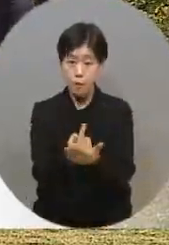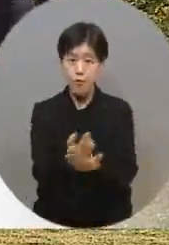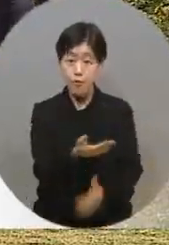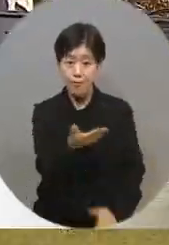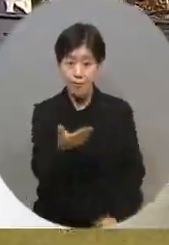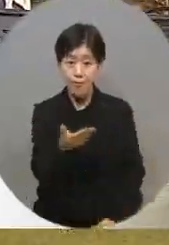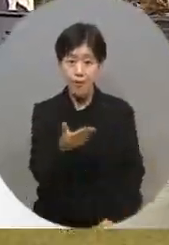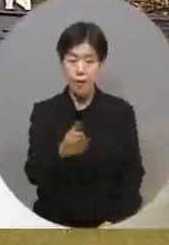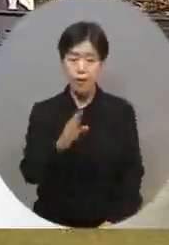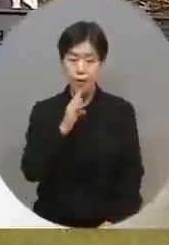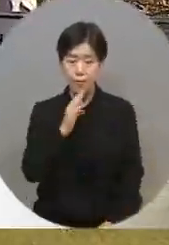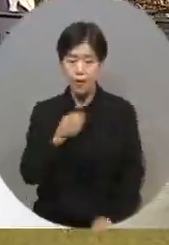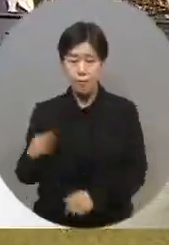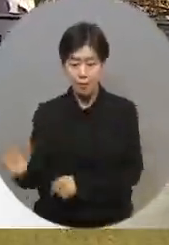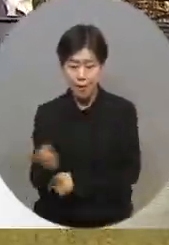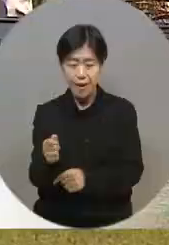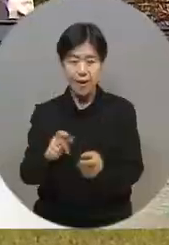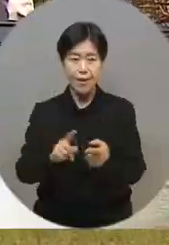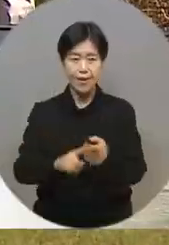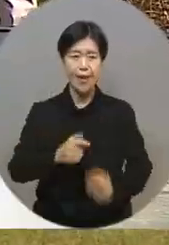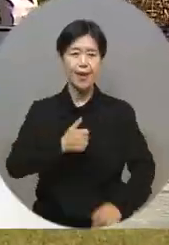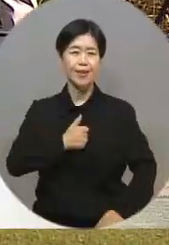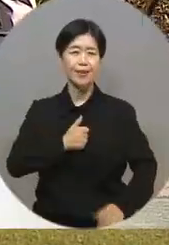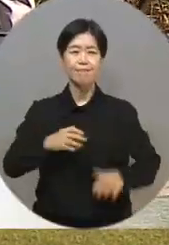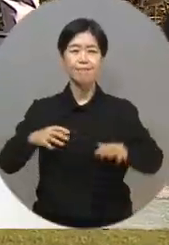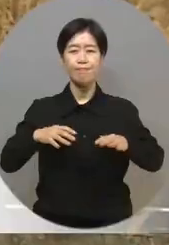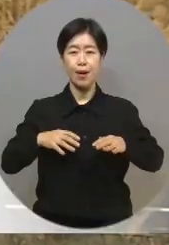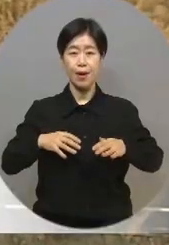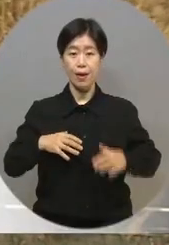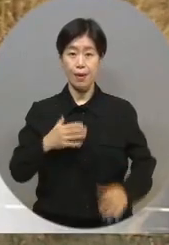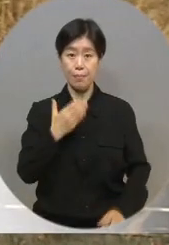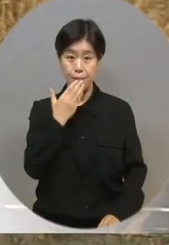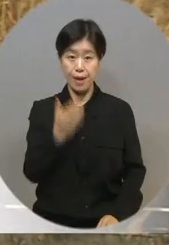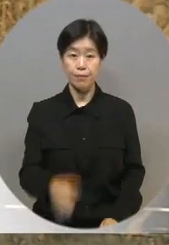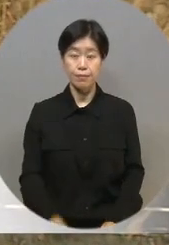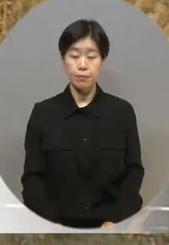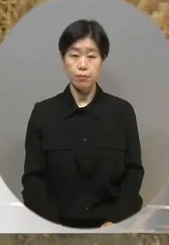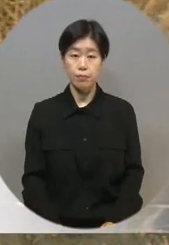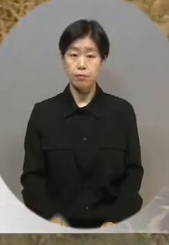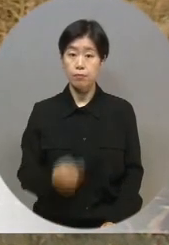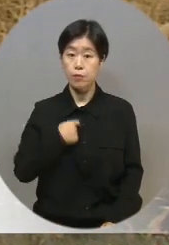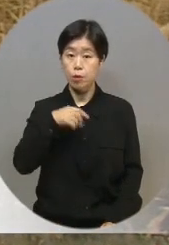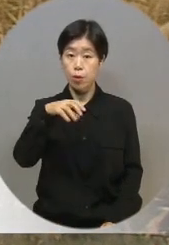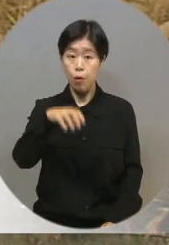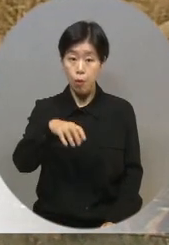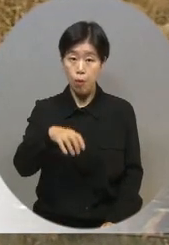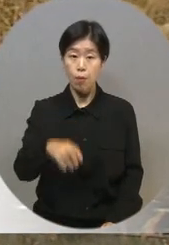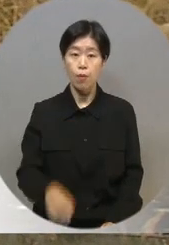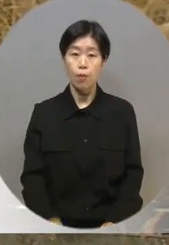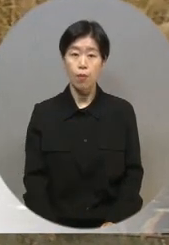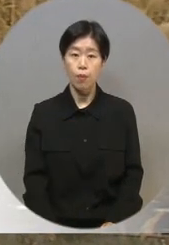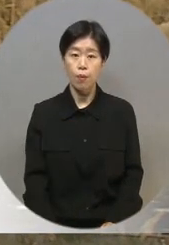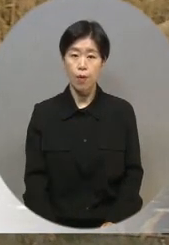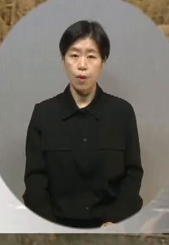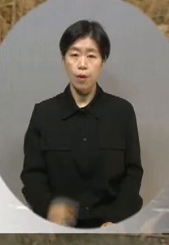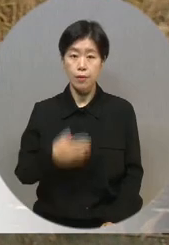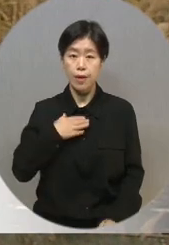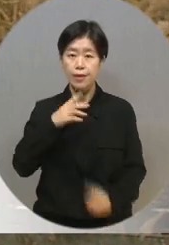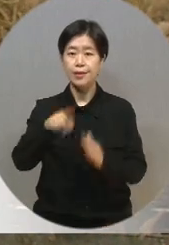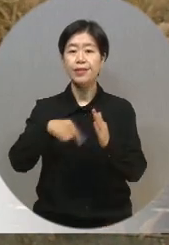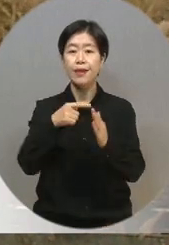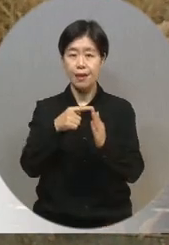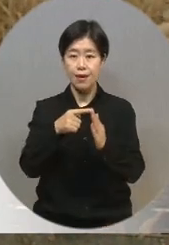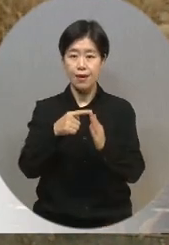경기에 대한 기대감과 자신감을 내비쳤습니다. We came here as a team, 8-member team here